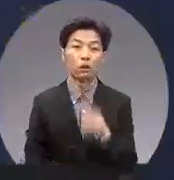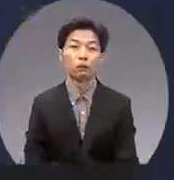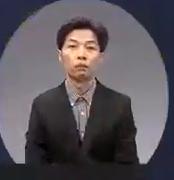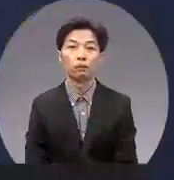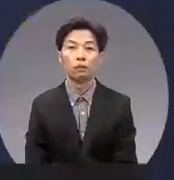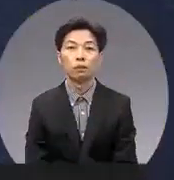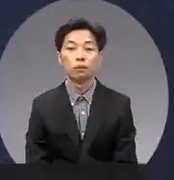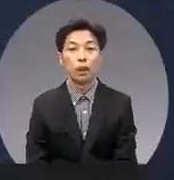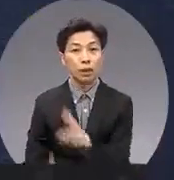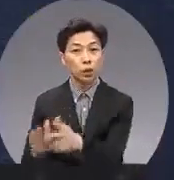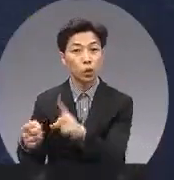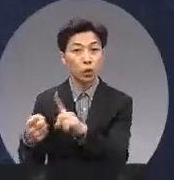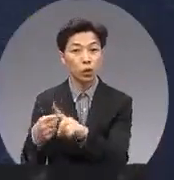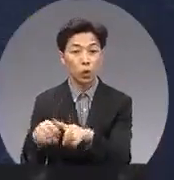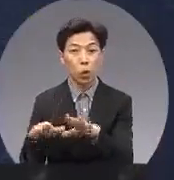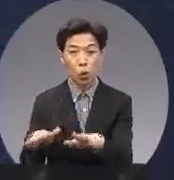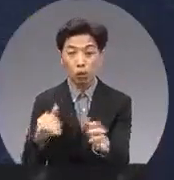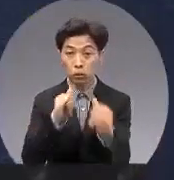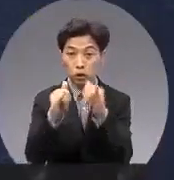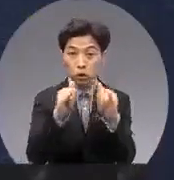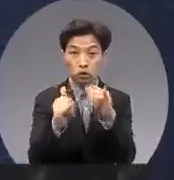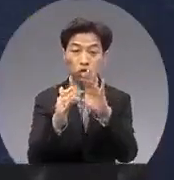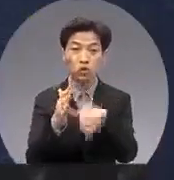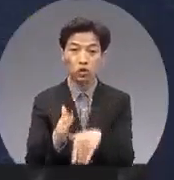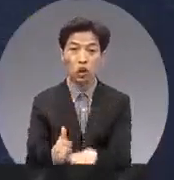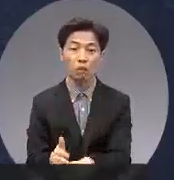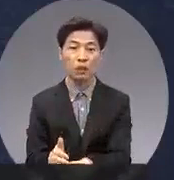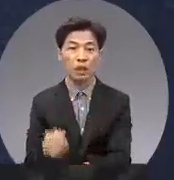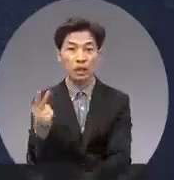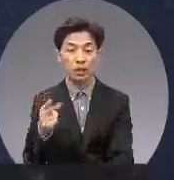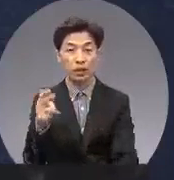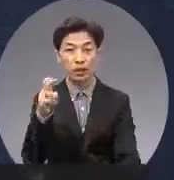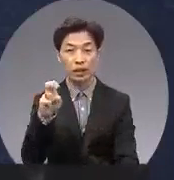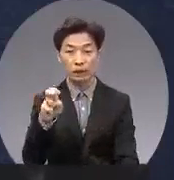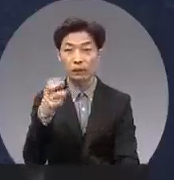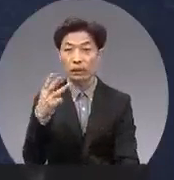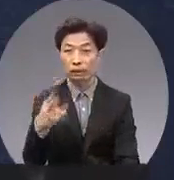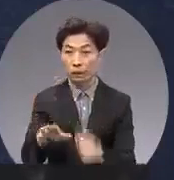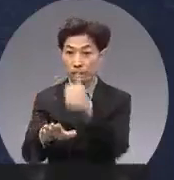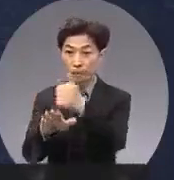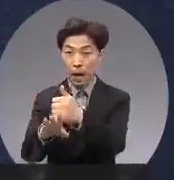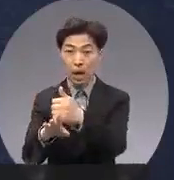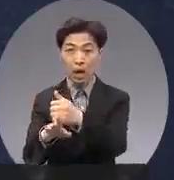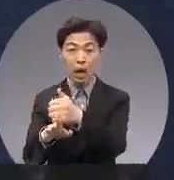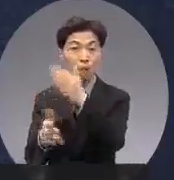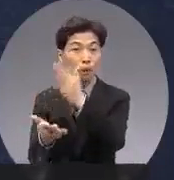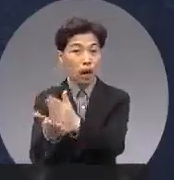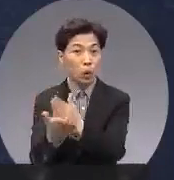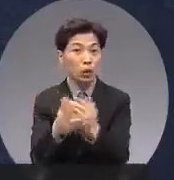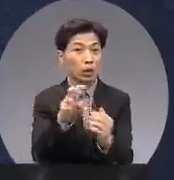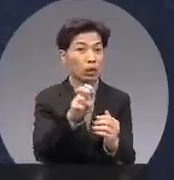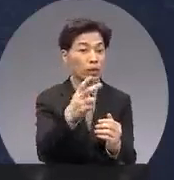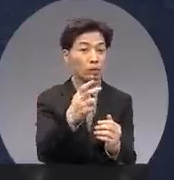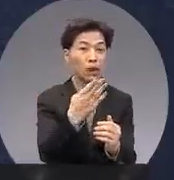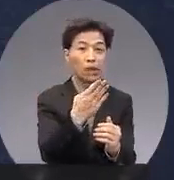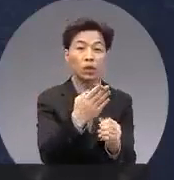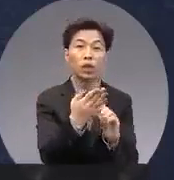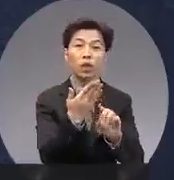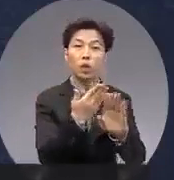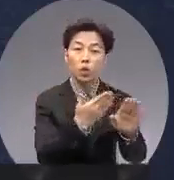철도공단 은 mbc 와 서면 인터뷰에서 당초 2023년 말에서 2024년 이후에나 개통에